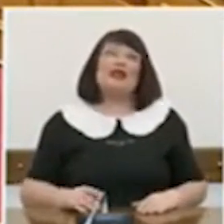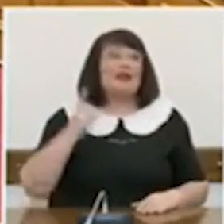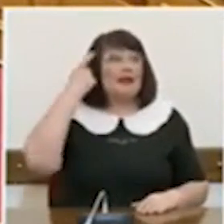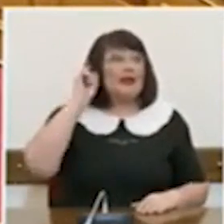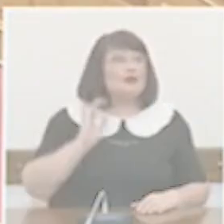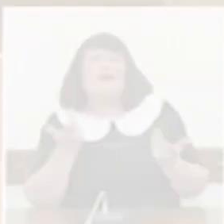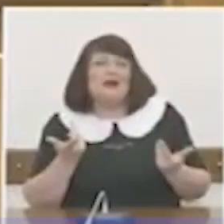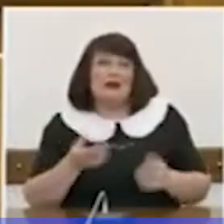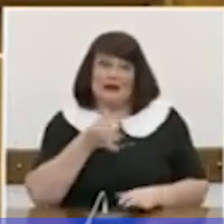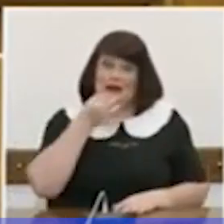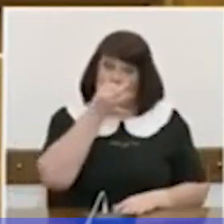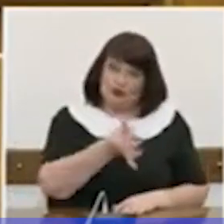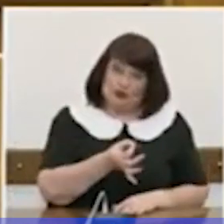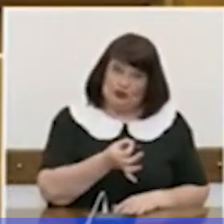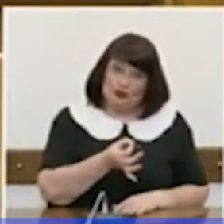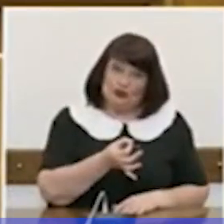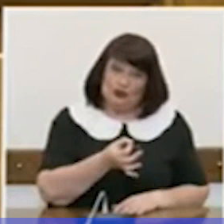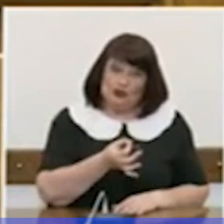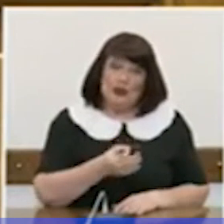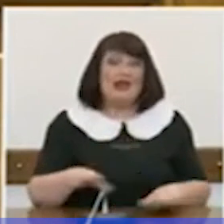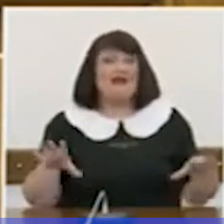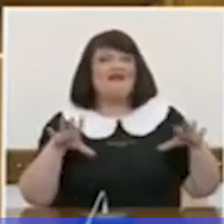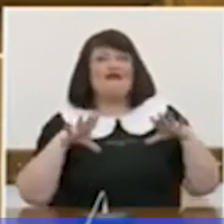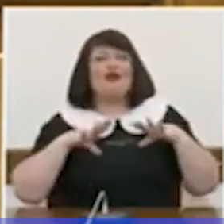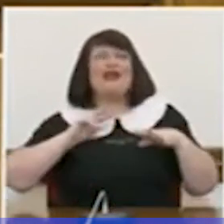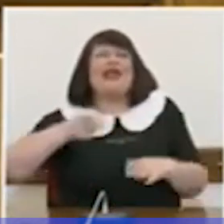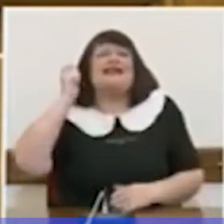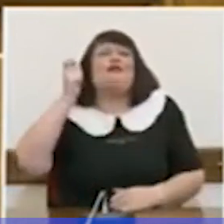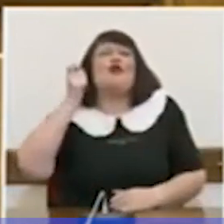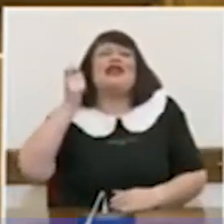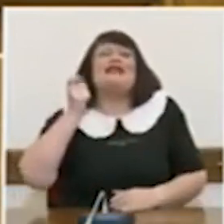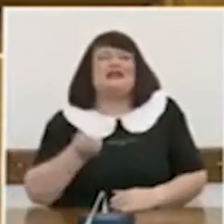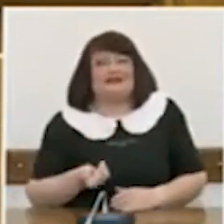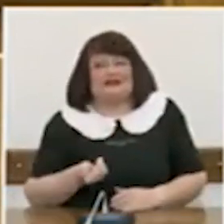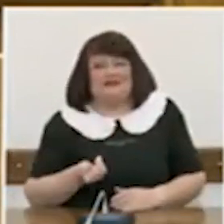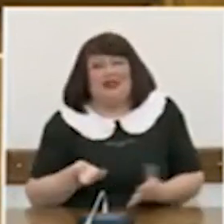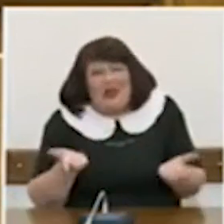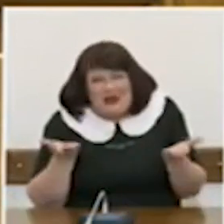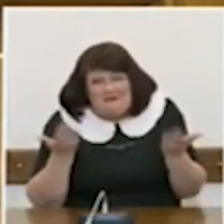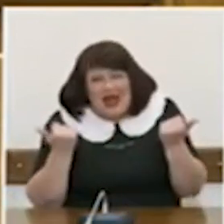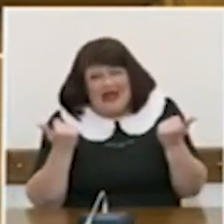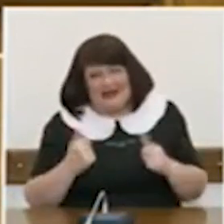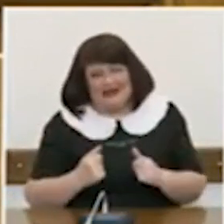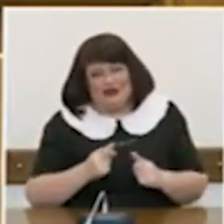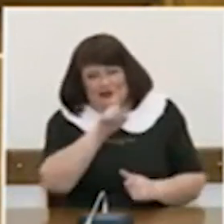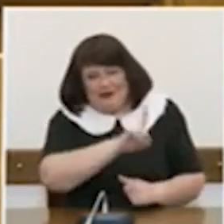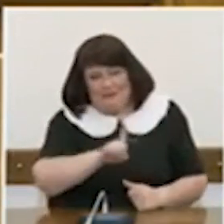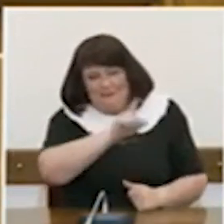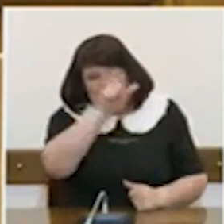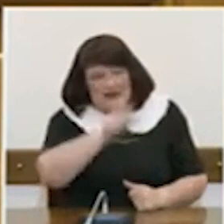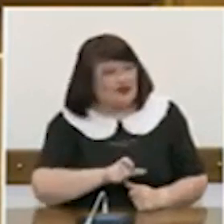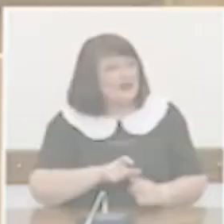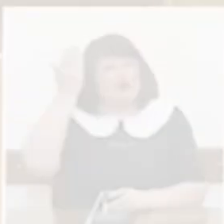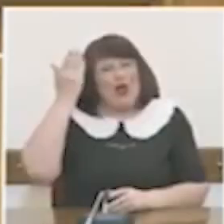κοινό παιχνίδι. Τέτοια βολική αντιπολίτευση, εάν δεν υπήρχε, τότε ο κύριος Μητσοτάκης θα έπρεπε οπωσδήποτε να